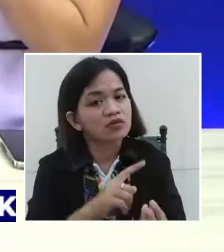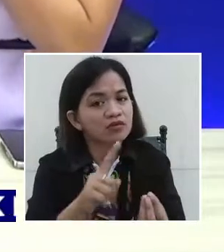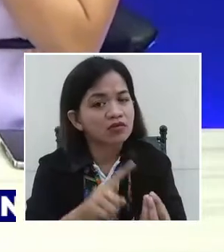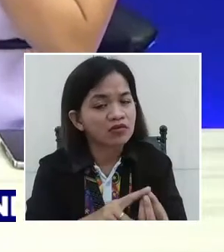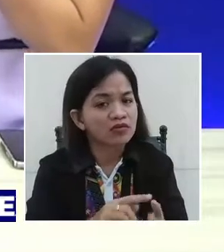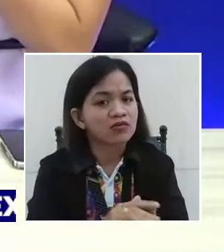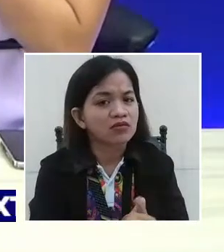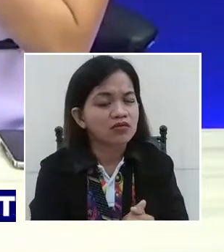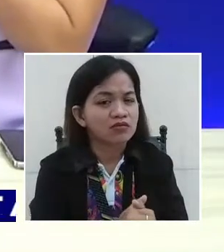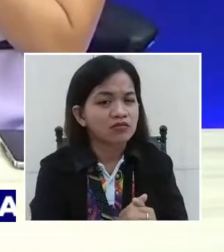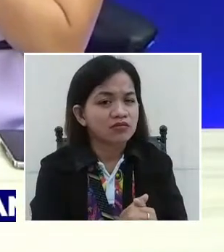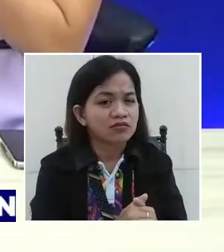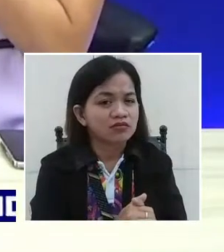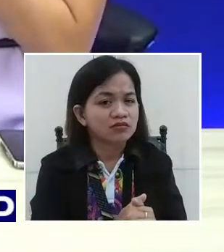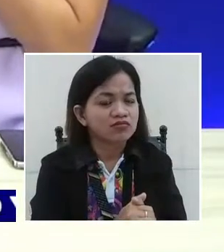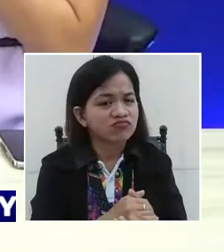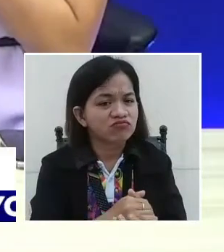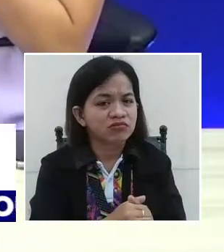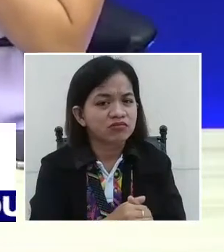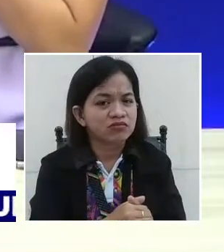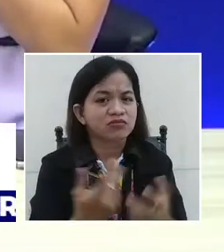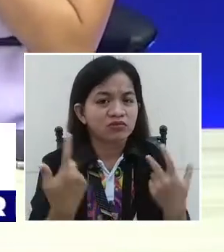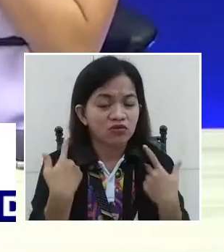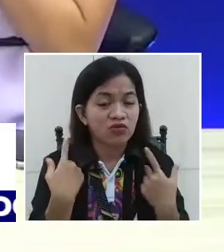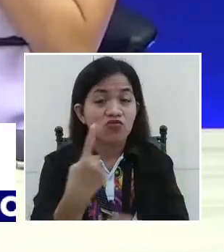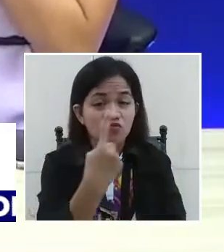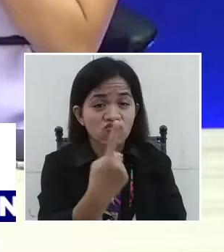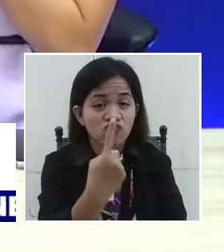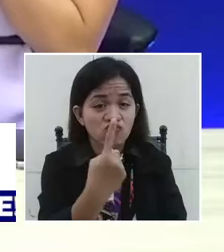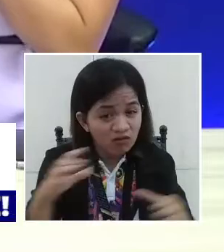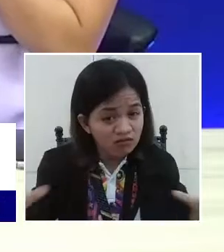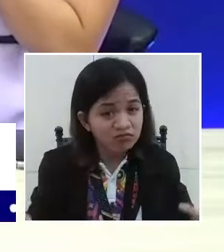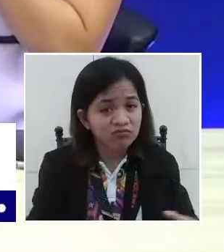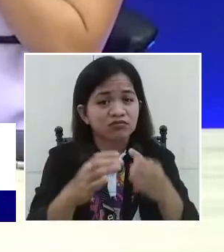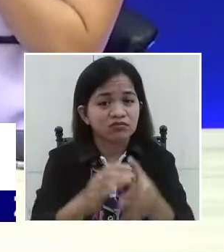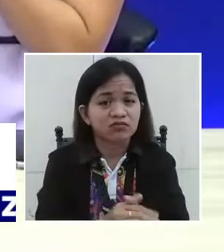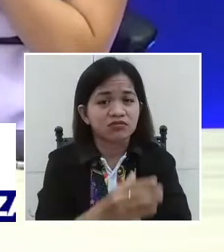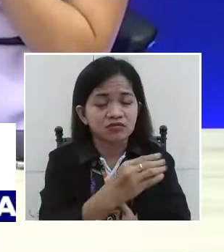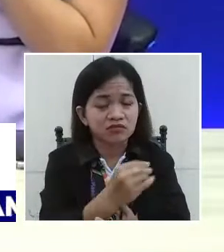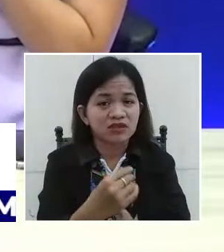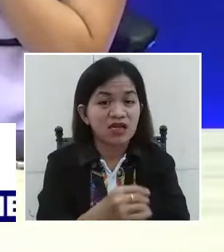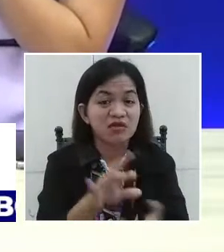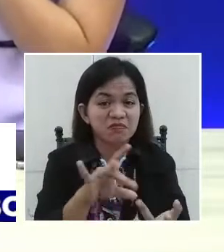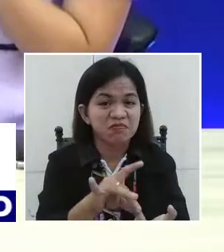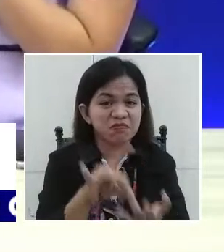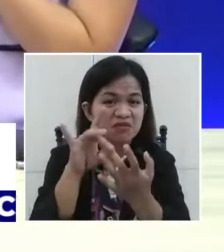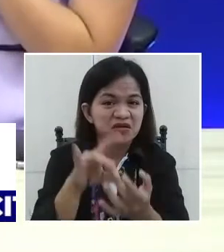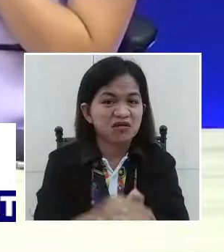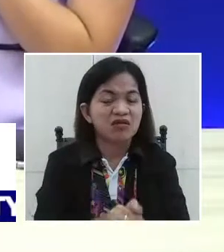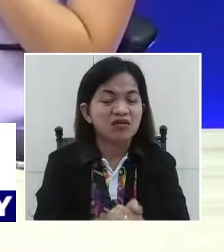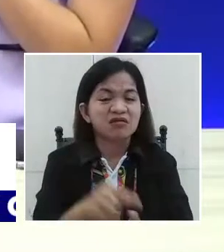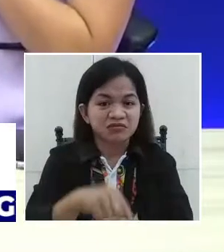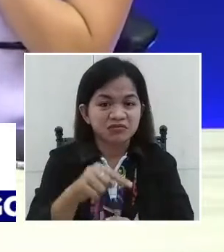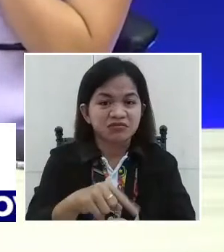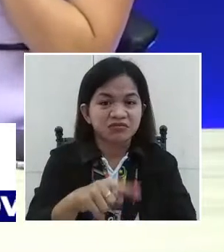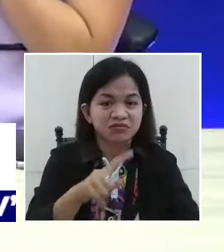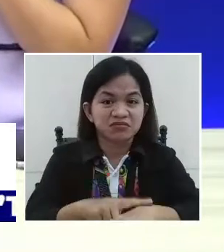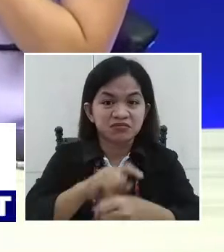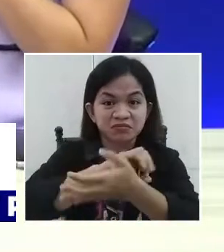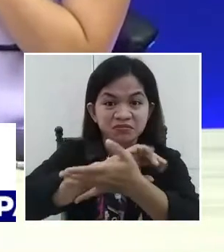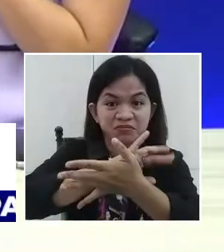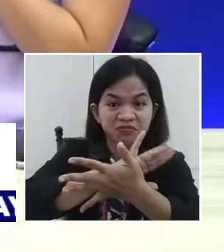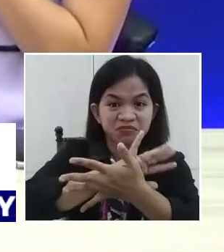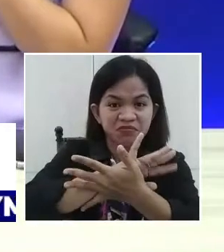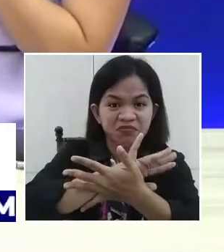ninyo. Isa yun sa mga challenges. Lalo na po, ngayong panahon ng pandemic po ba, wala po tayong mga